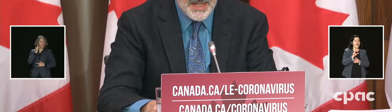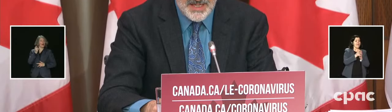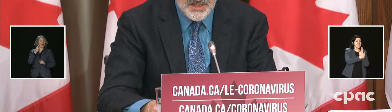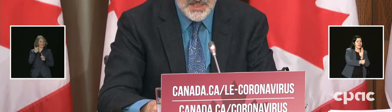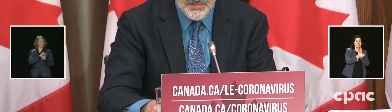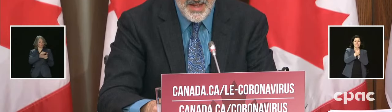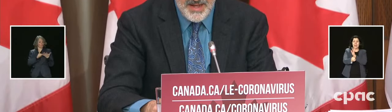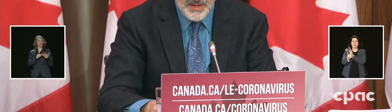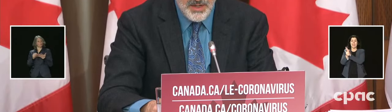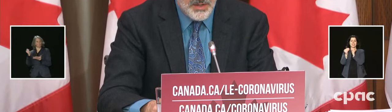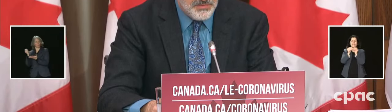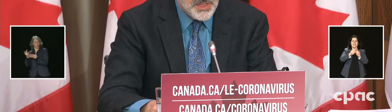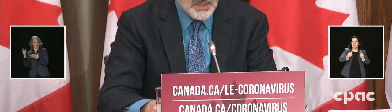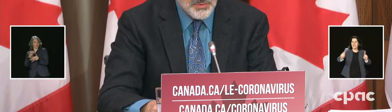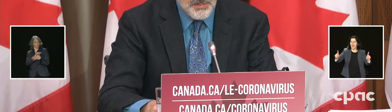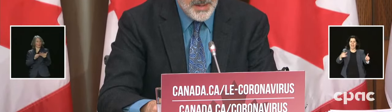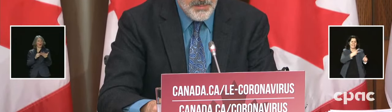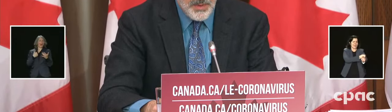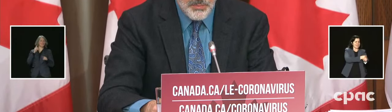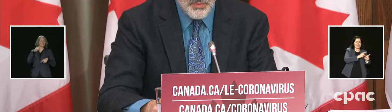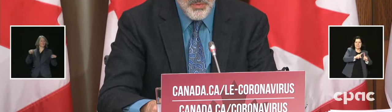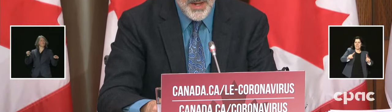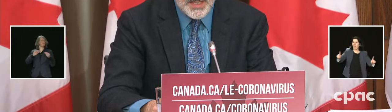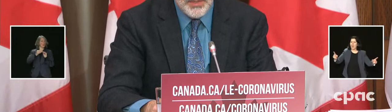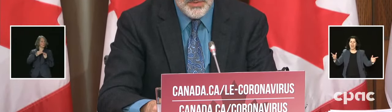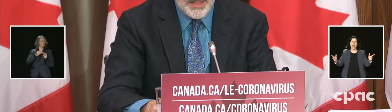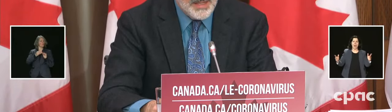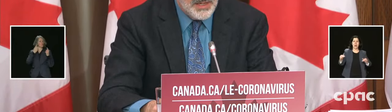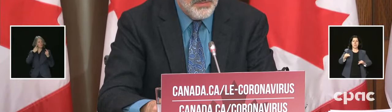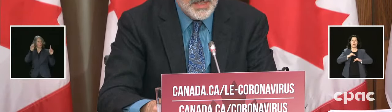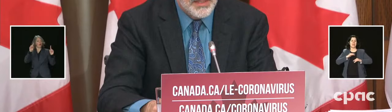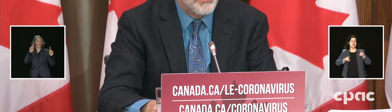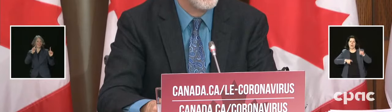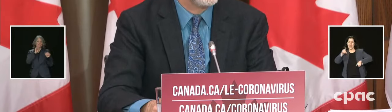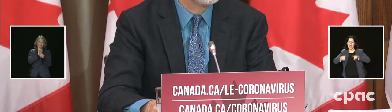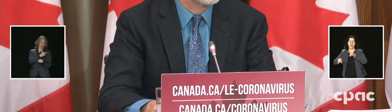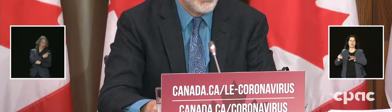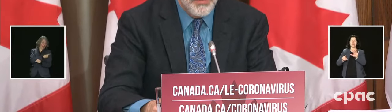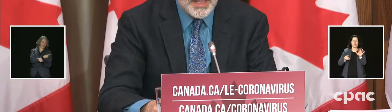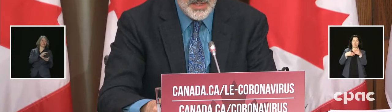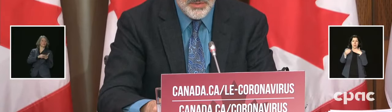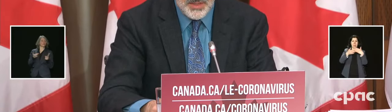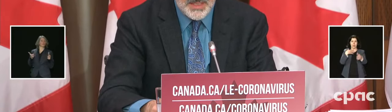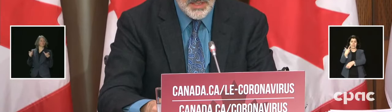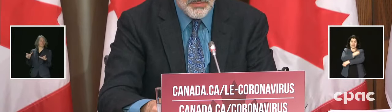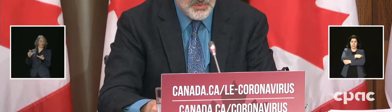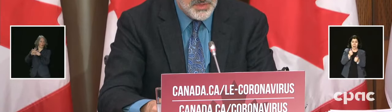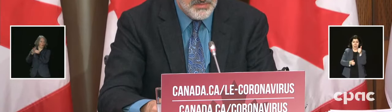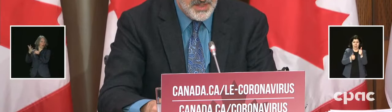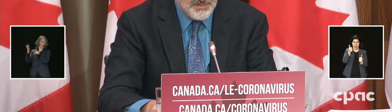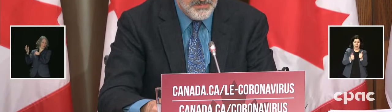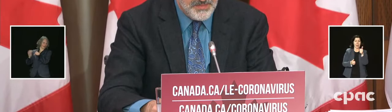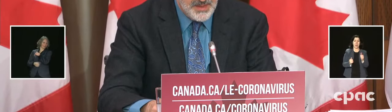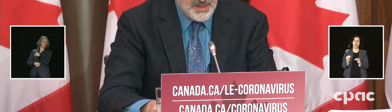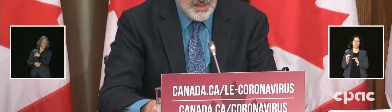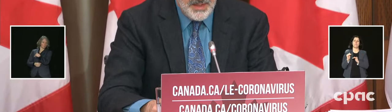Santé Canada diffèrent, vous serez tout de même beaucoup moins à risque de contracter la COVID-19, quel que soit le vaccin autorisé que vous